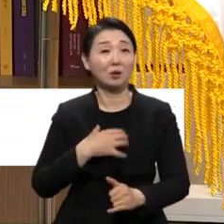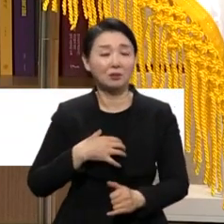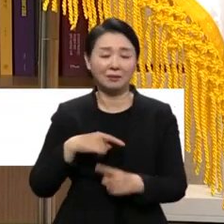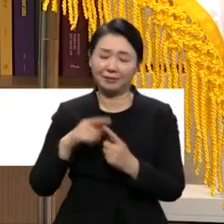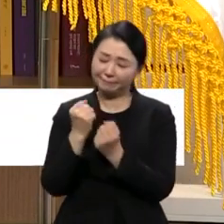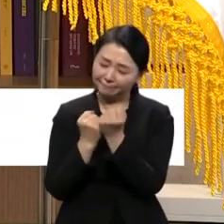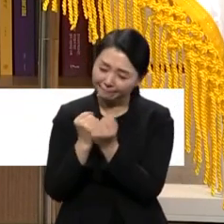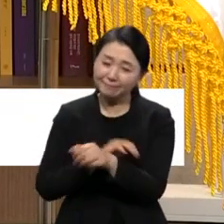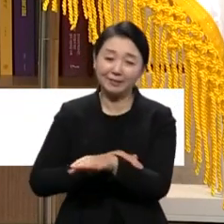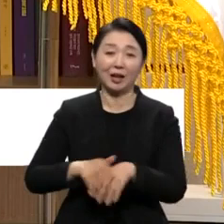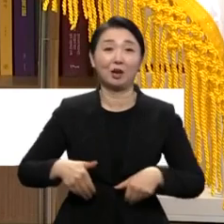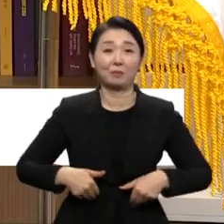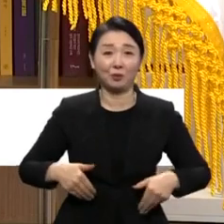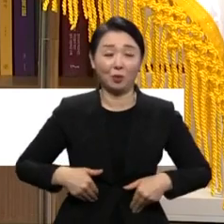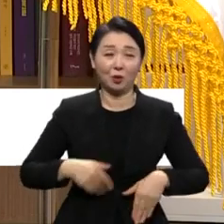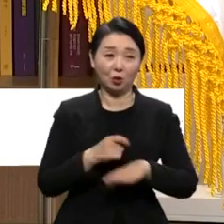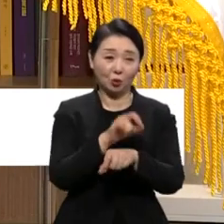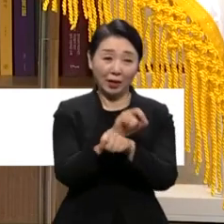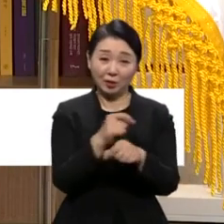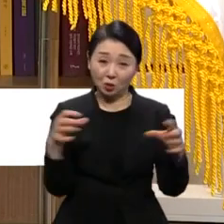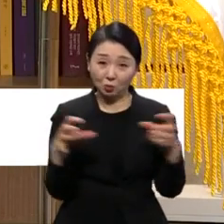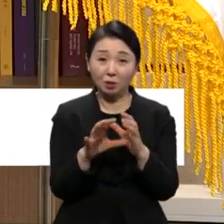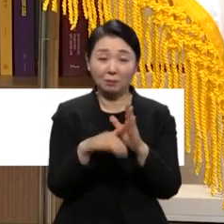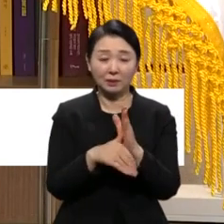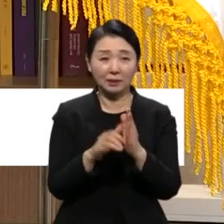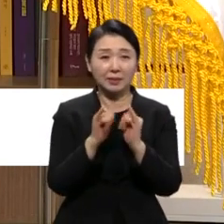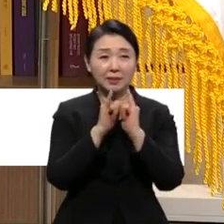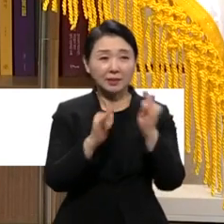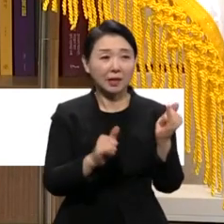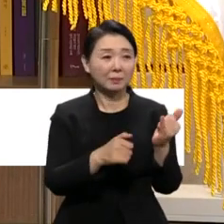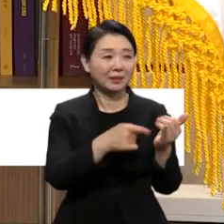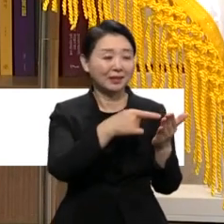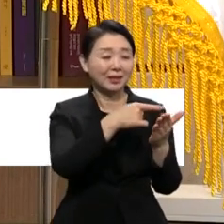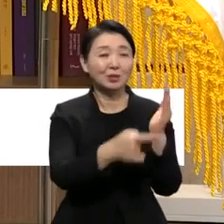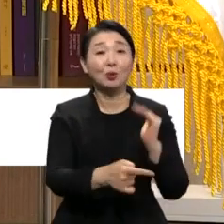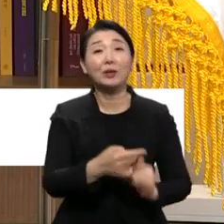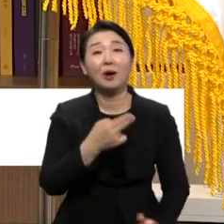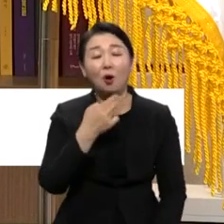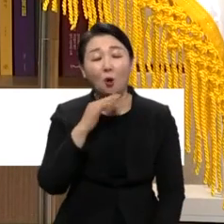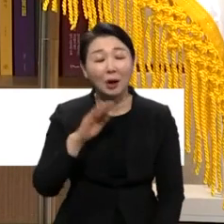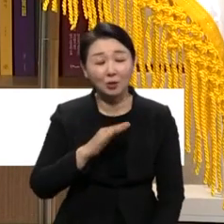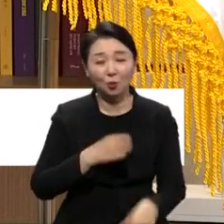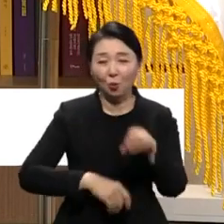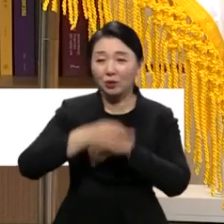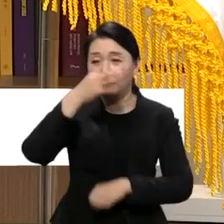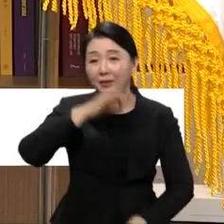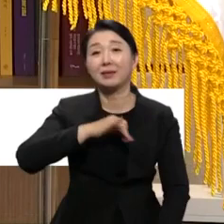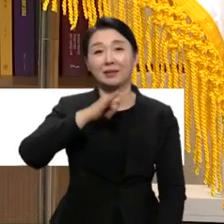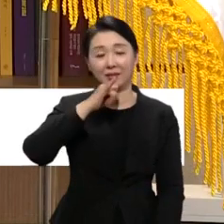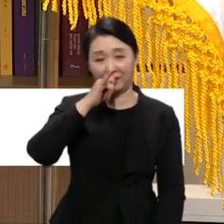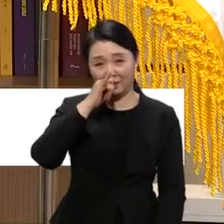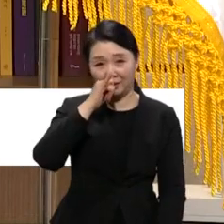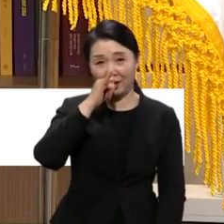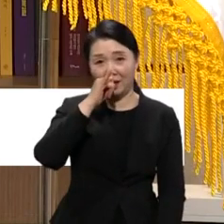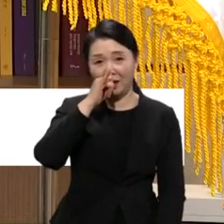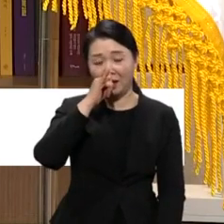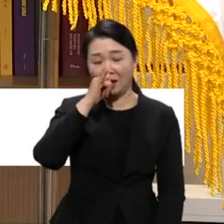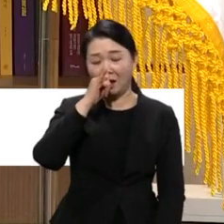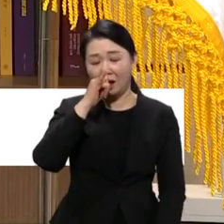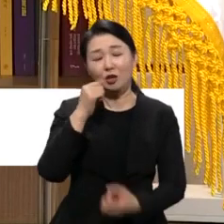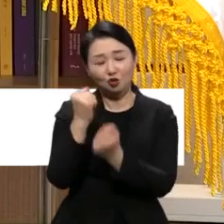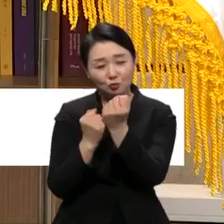해서 행정통합을 하더라도 주민들에게 불이익이 돌아가는 것이 아니라 오히려 이익이 된다는 점이 충분히 인식이